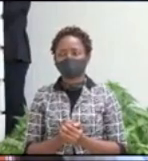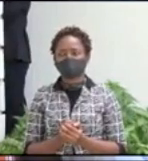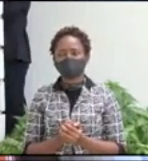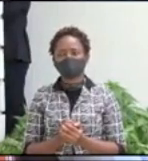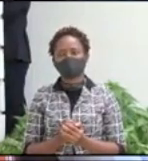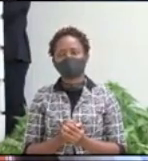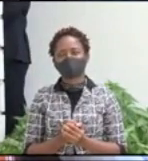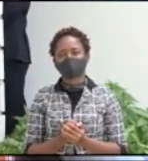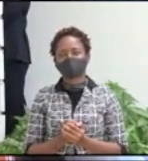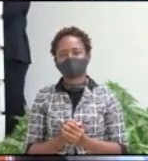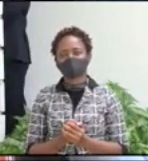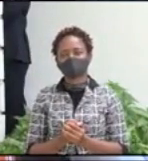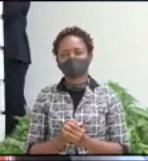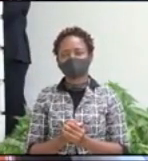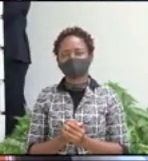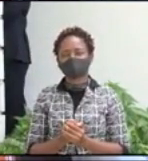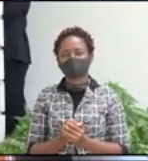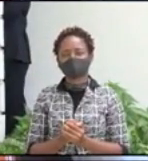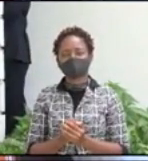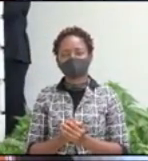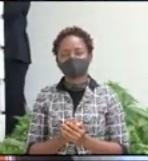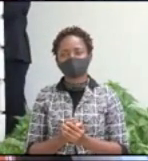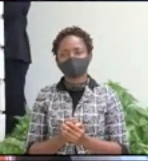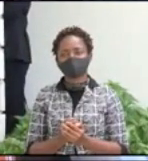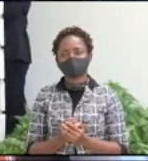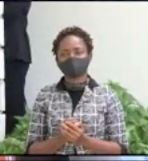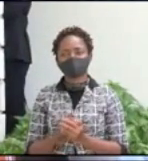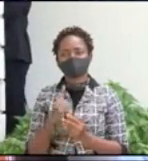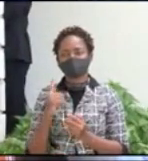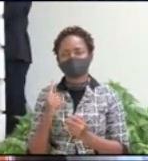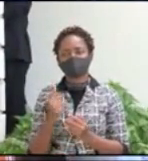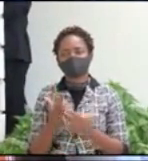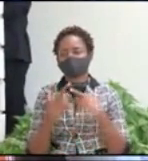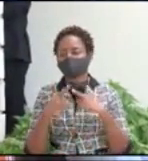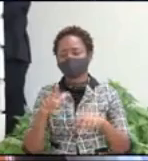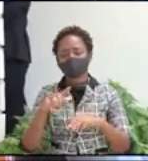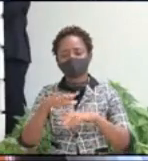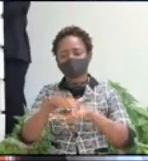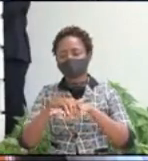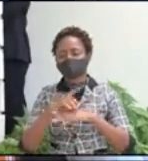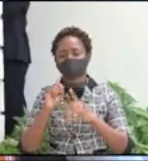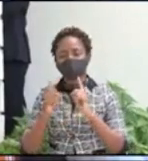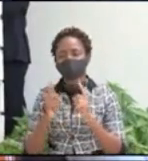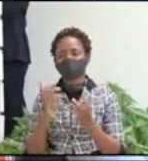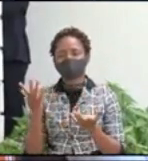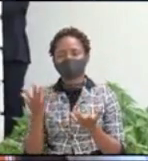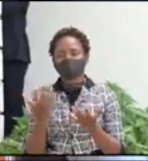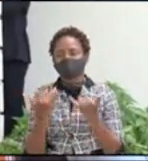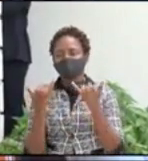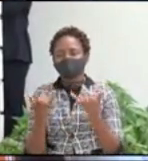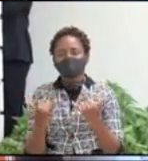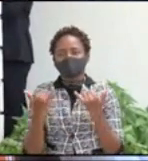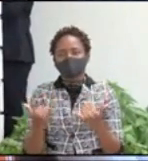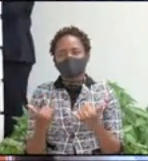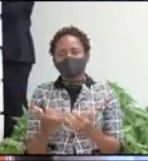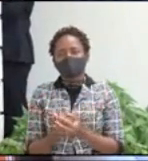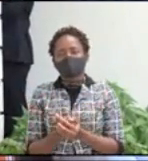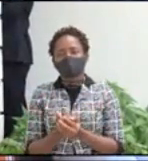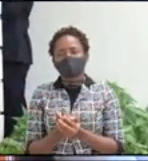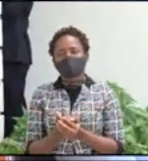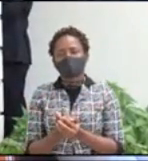C'est son série de. Même transition pas les français, le pas l'anglais, le pas l'allemand, le pas les toutes langues. Mais transition aujourd'hui, avant tout, d'où ça a